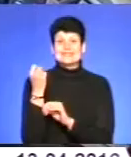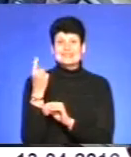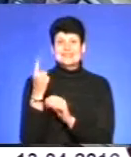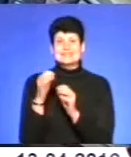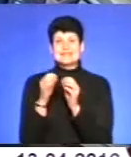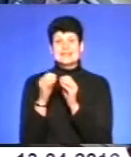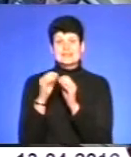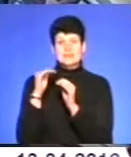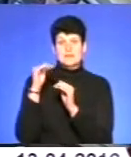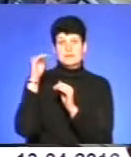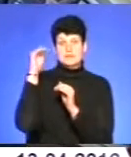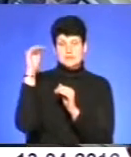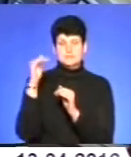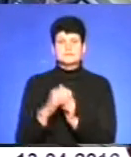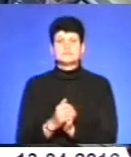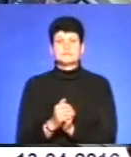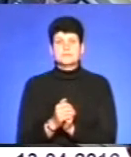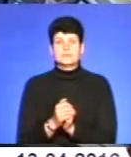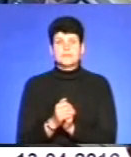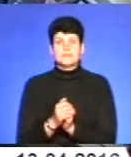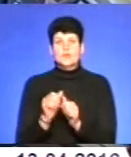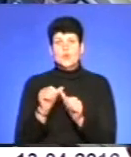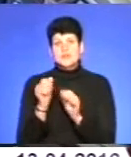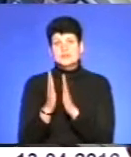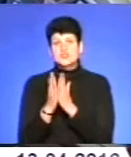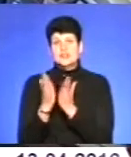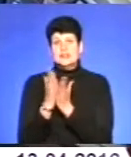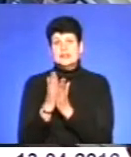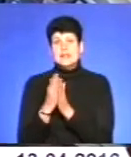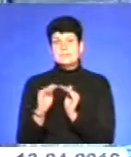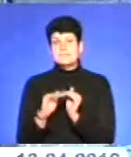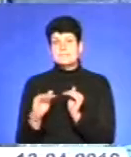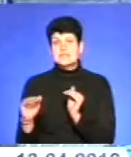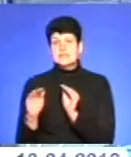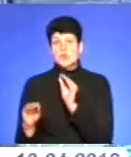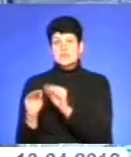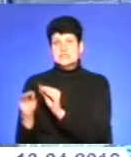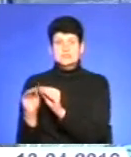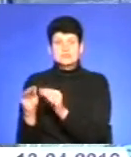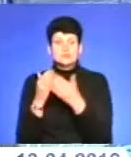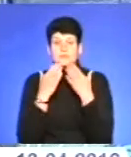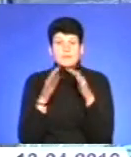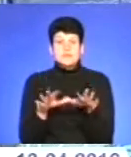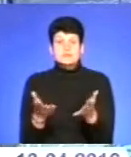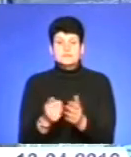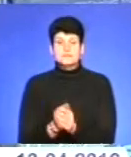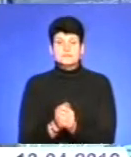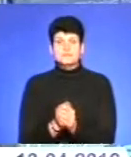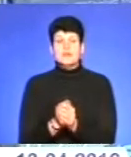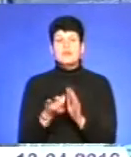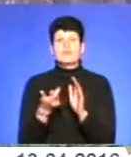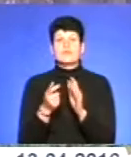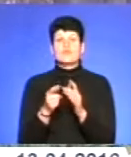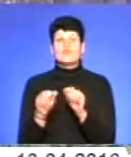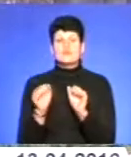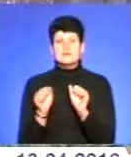11-10 поличні. Деякі книжки лежать на підлозі із-за того, що немає місця. в управлінні капітального